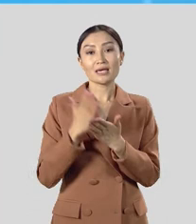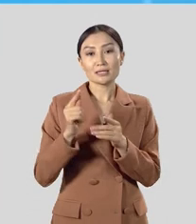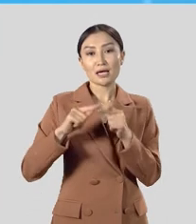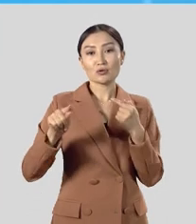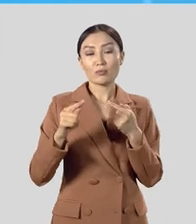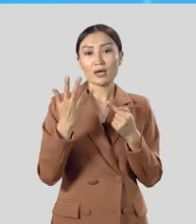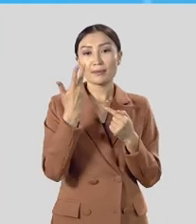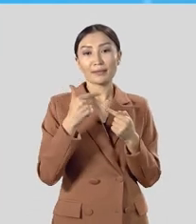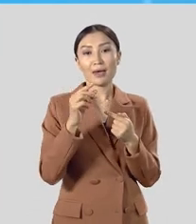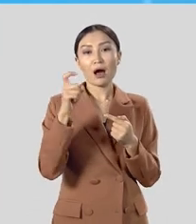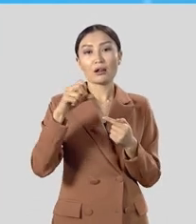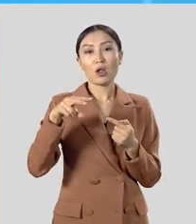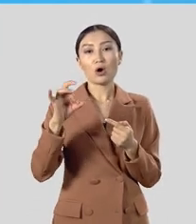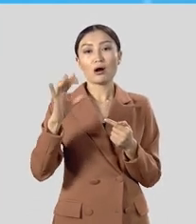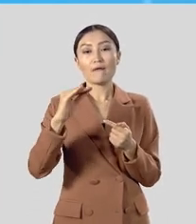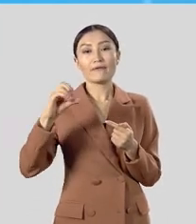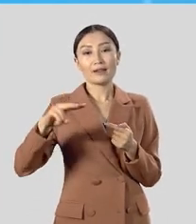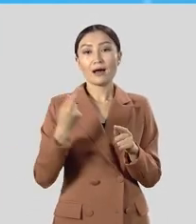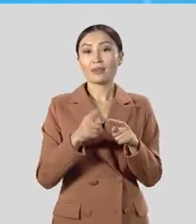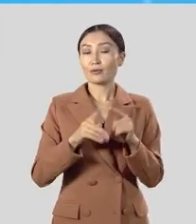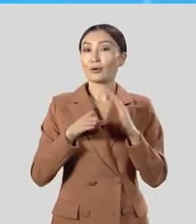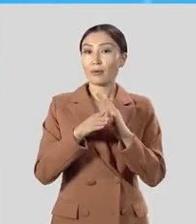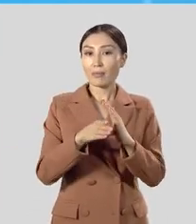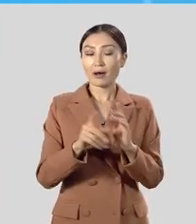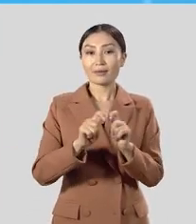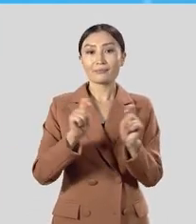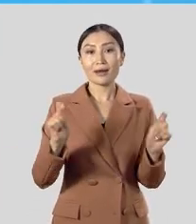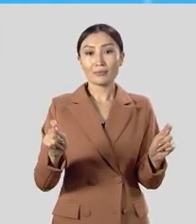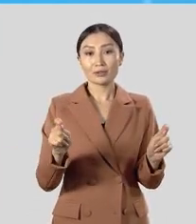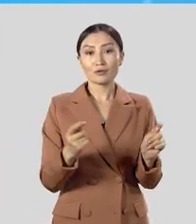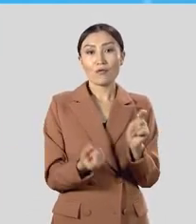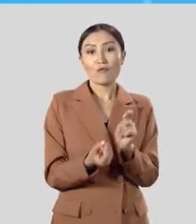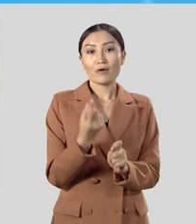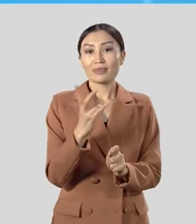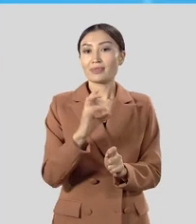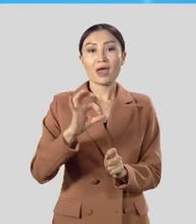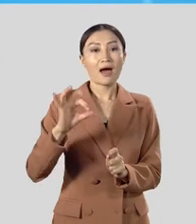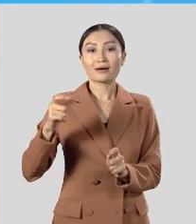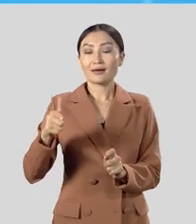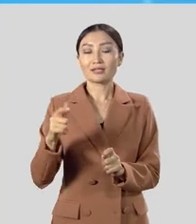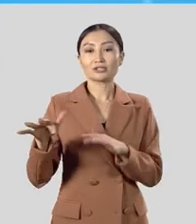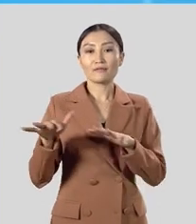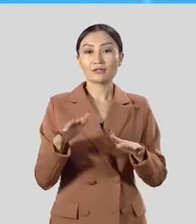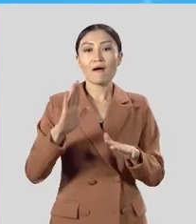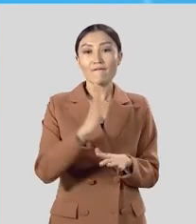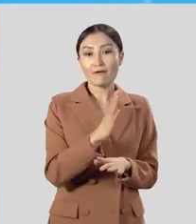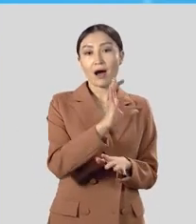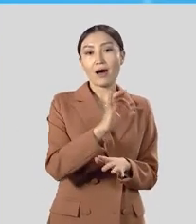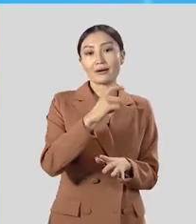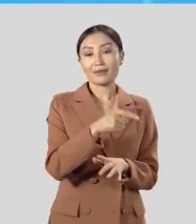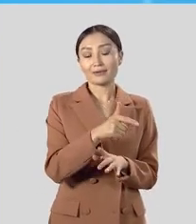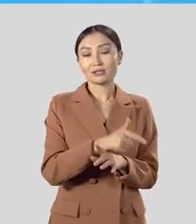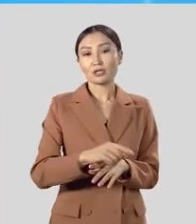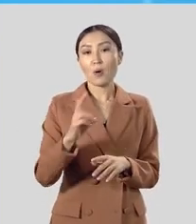пигмент – хлорофилл, который помогает преобразовывать неорганические вещества в органические